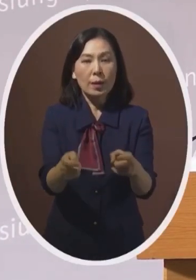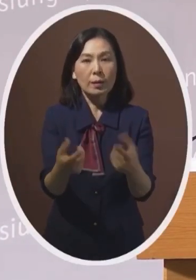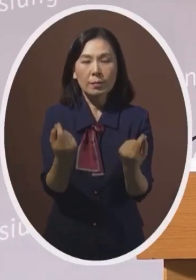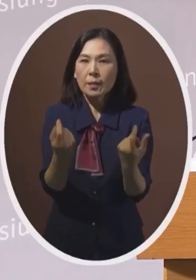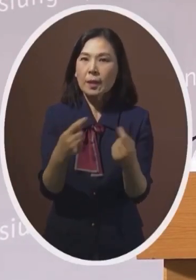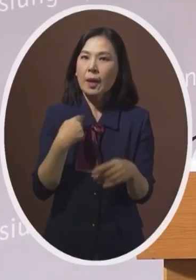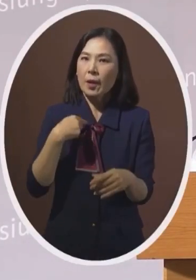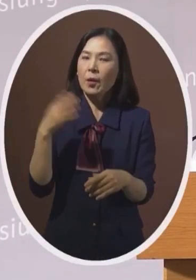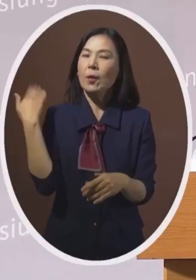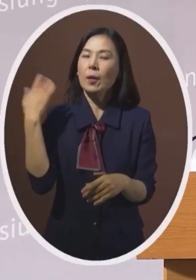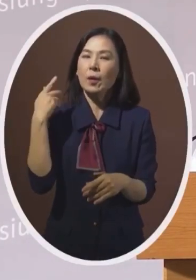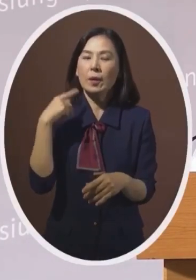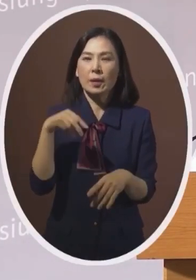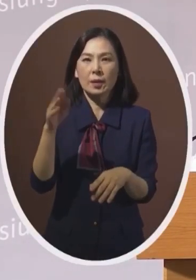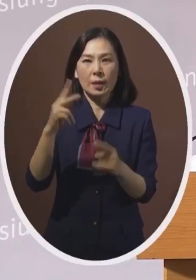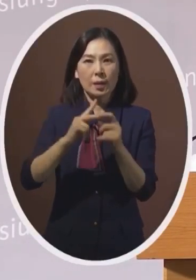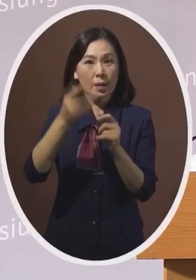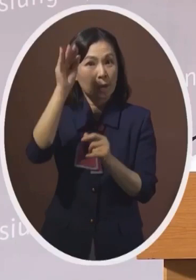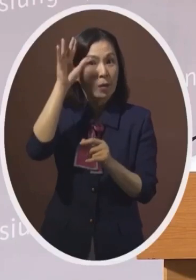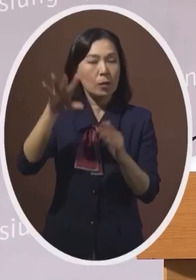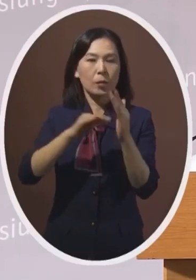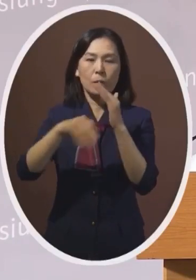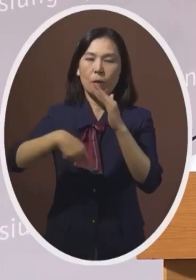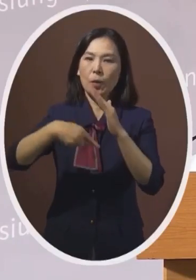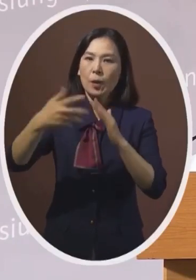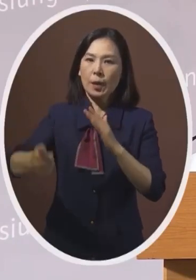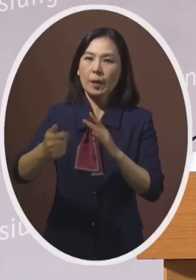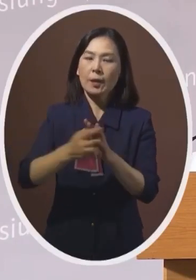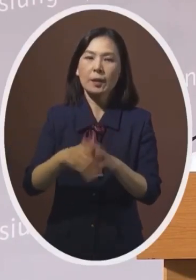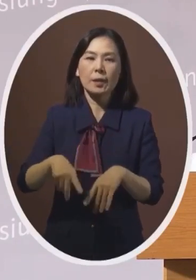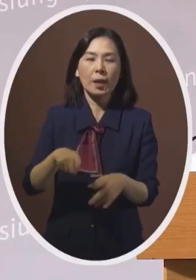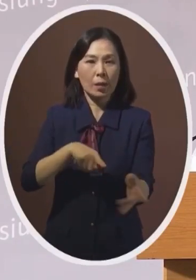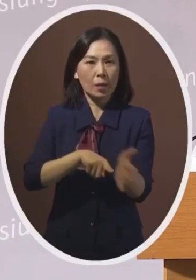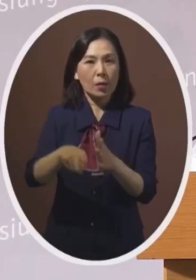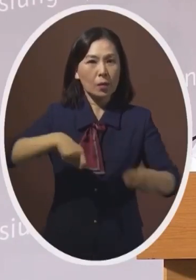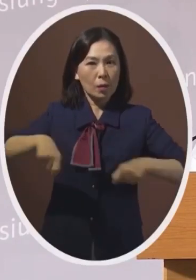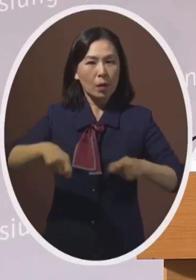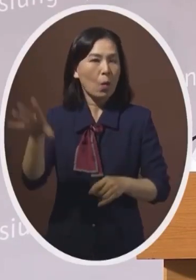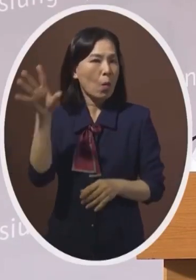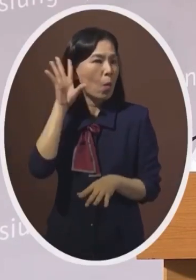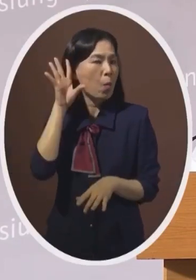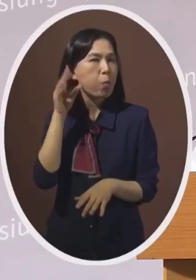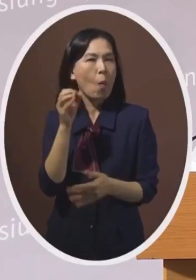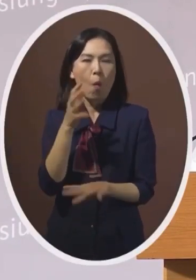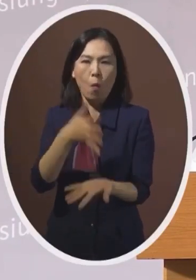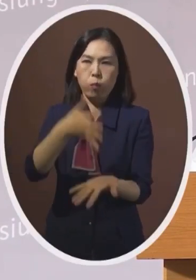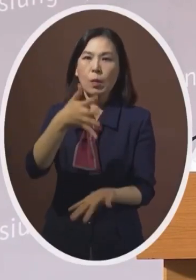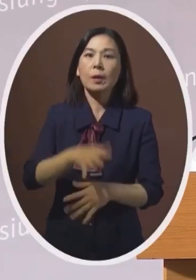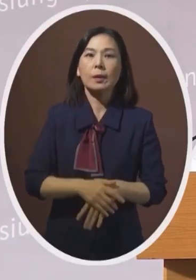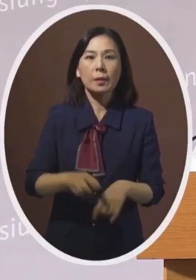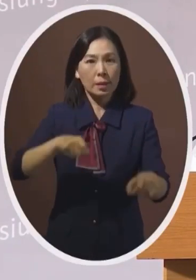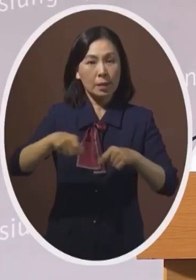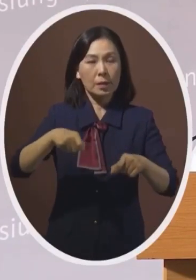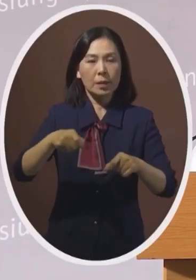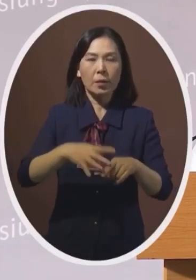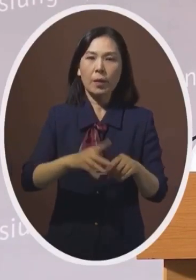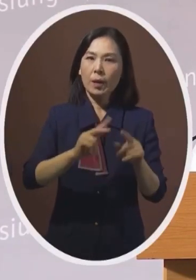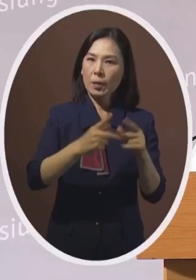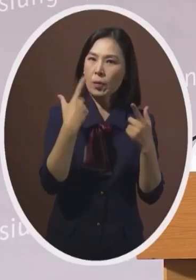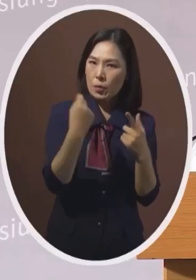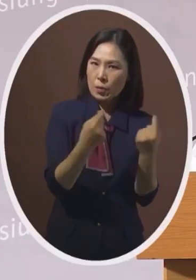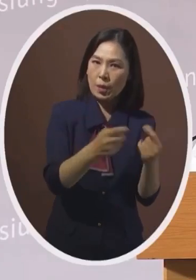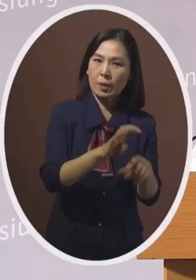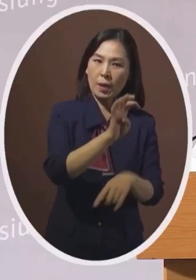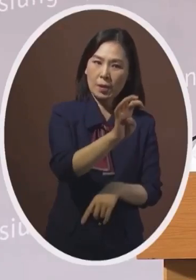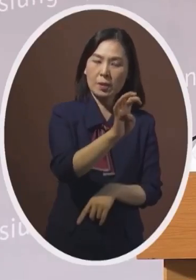行政院也跟苏院长跟农委会我们共同听的专案的报告都听了5次，我们把计划的规模从原来的40亿